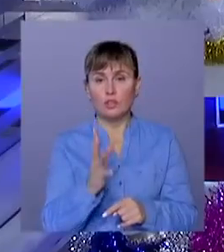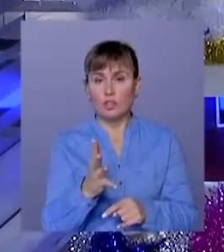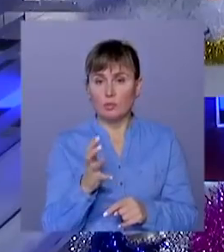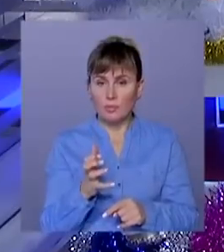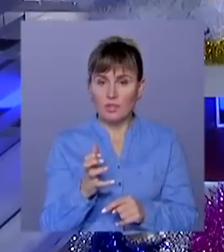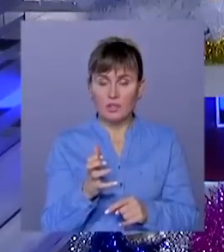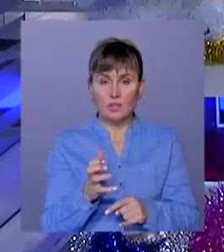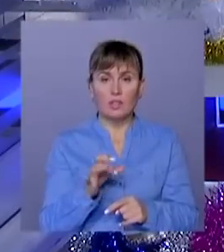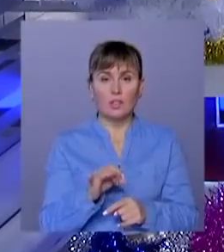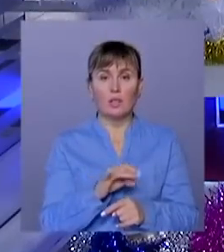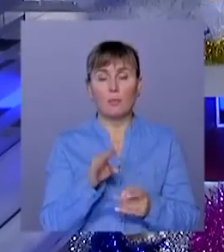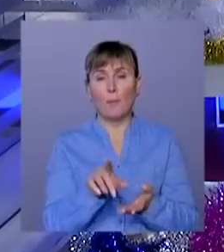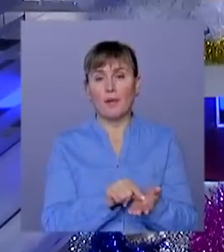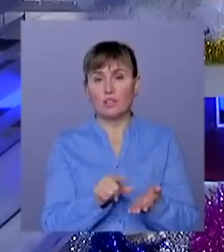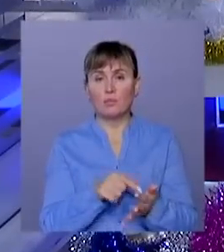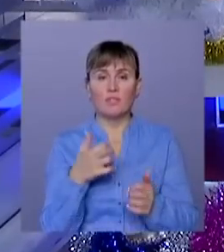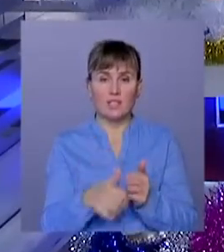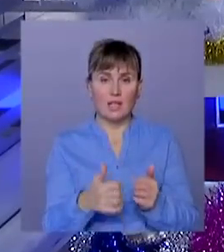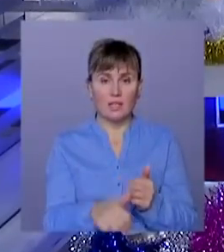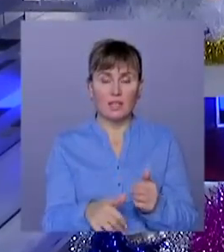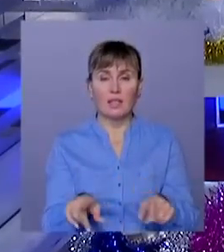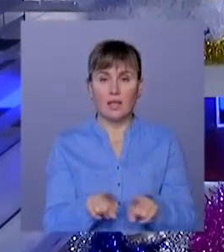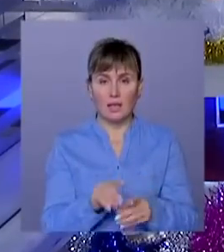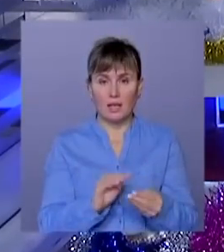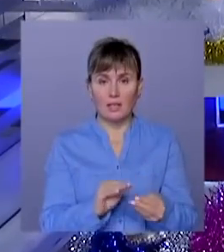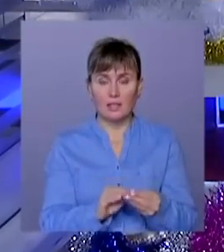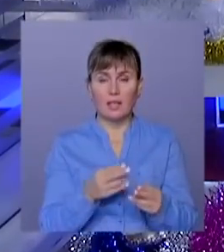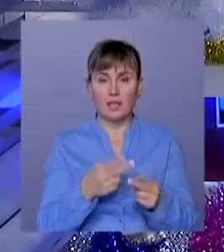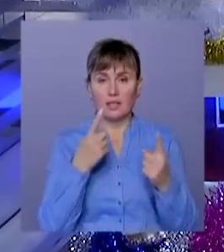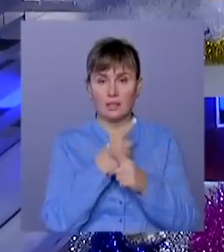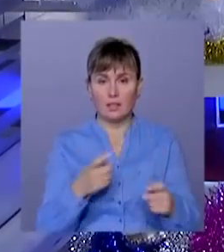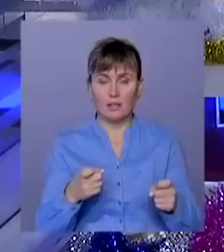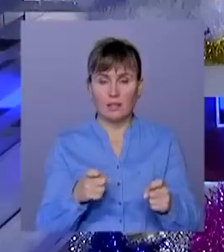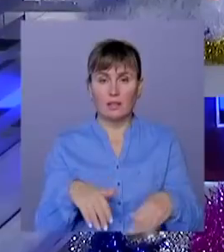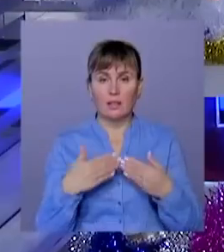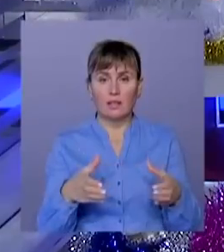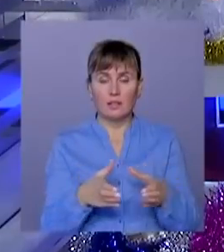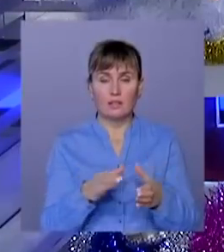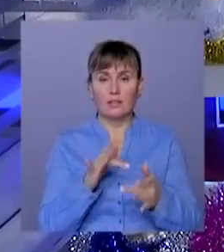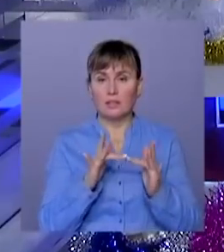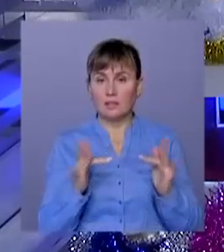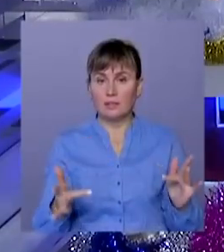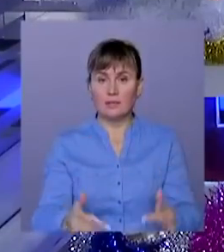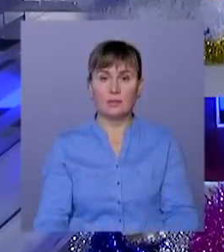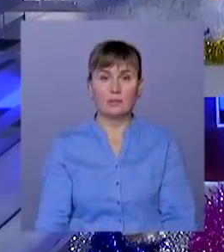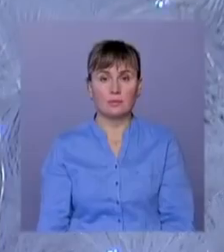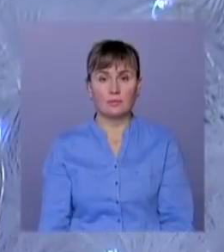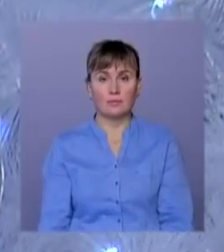тысячи. Впрочем, по пособиям средняя цифра такая же. Эти данные предоставили коллеги с портала